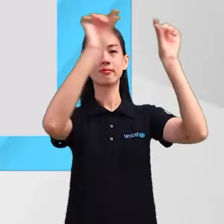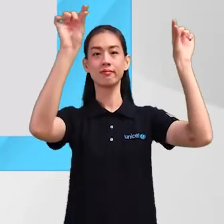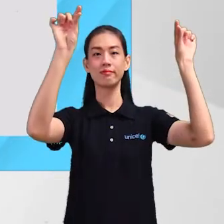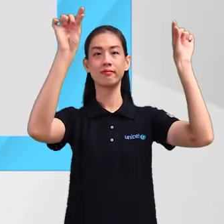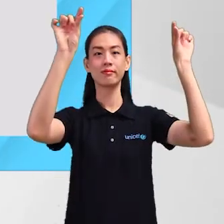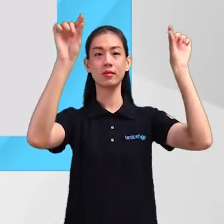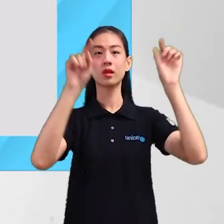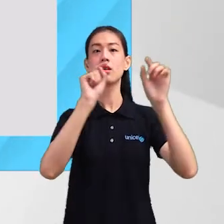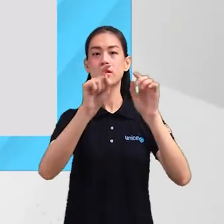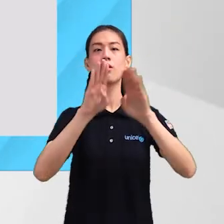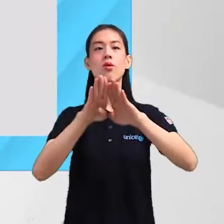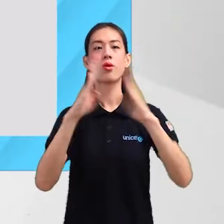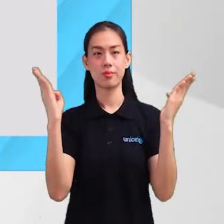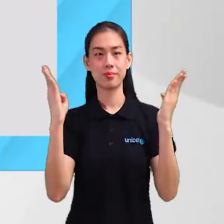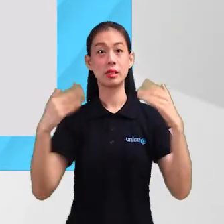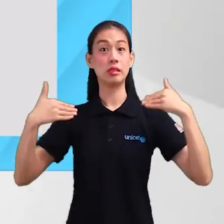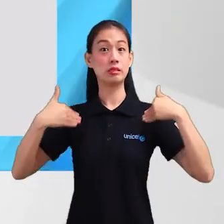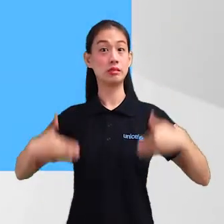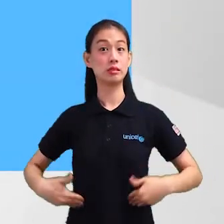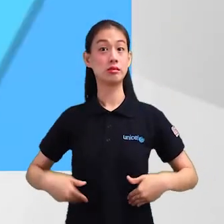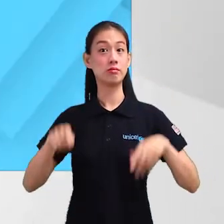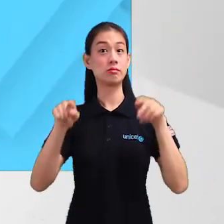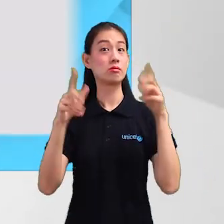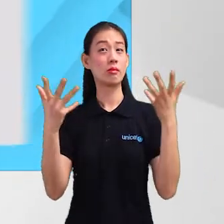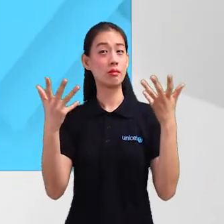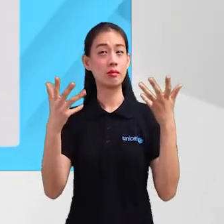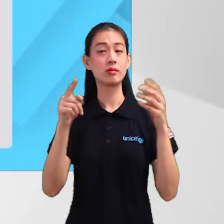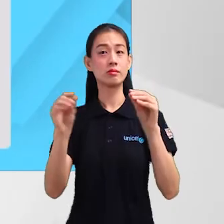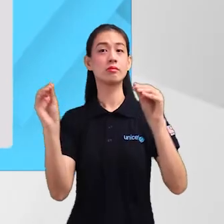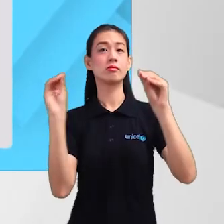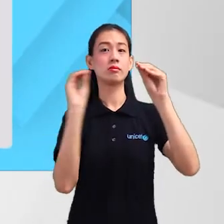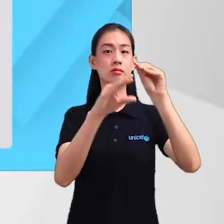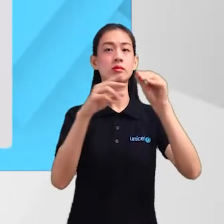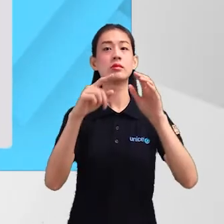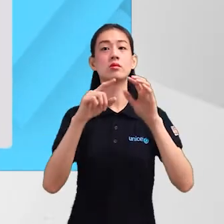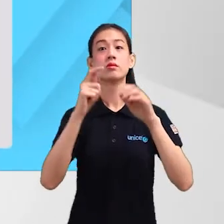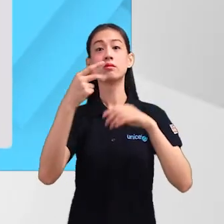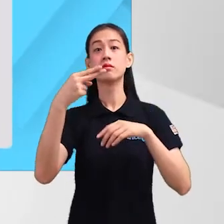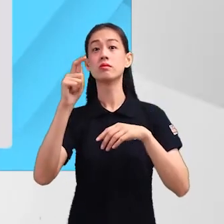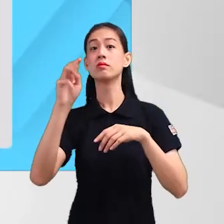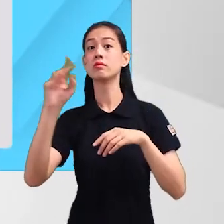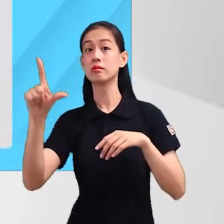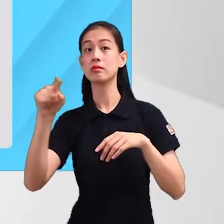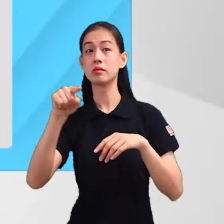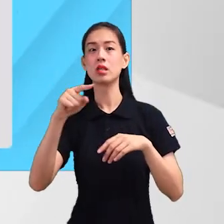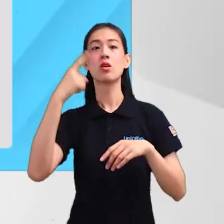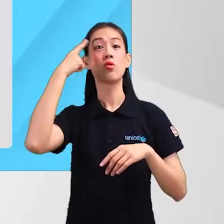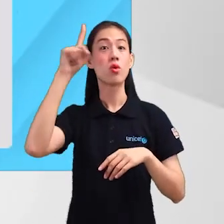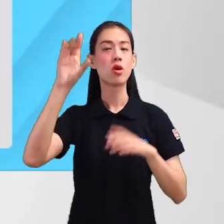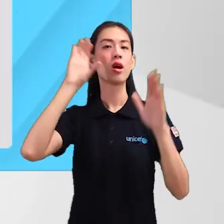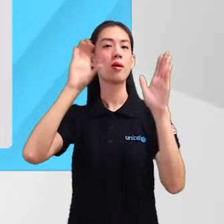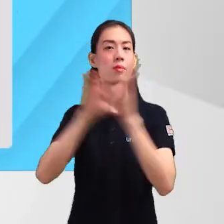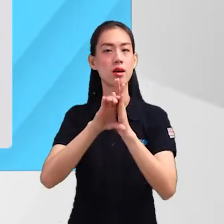menunjukkan tab-tab laman web yang dibuka. Tag body adalah bahagian anda meletakkan kandungan halaman